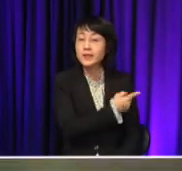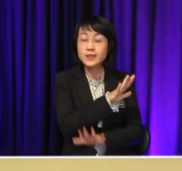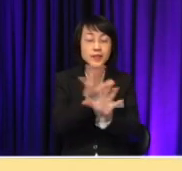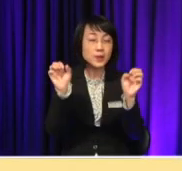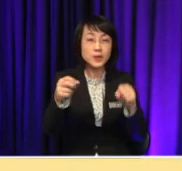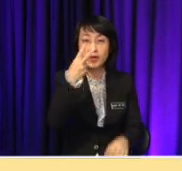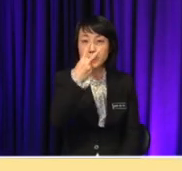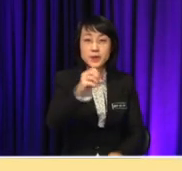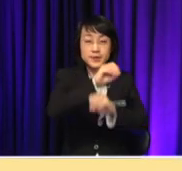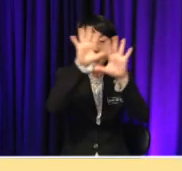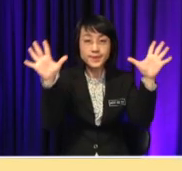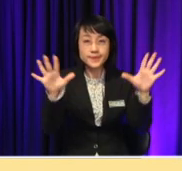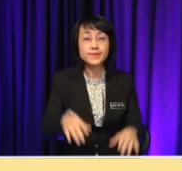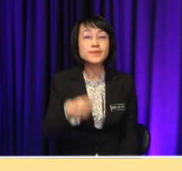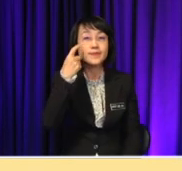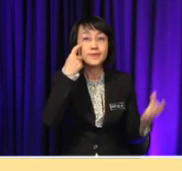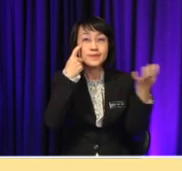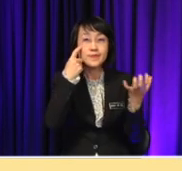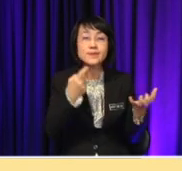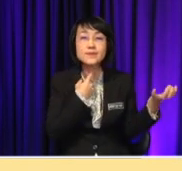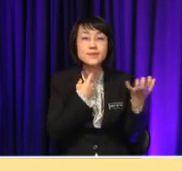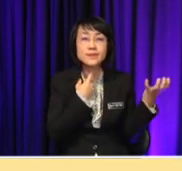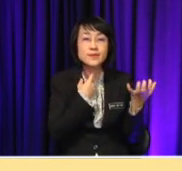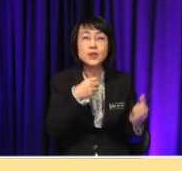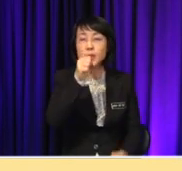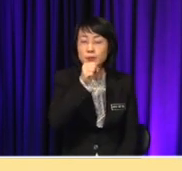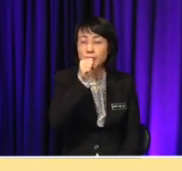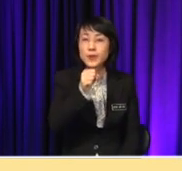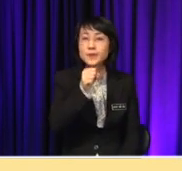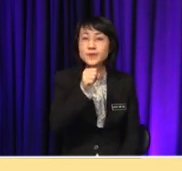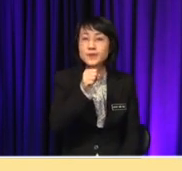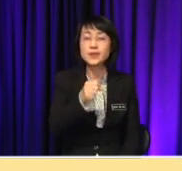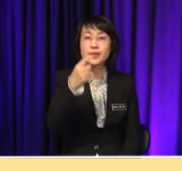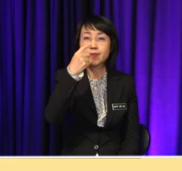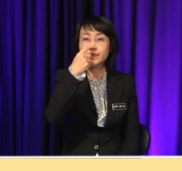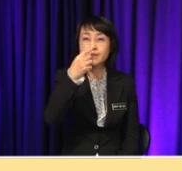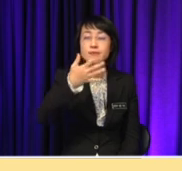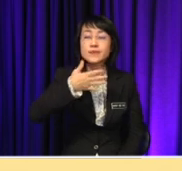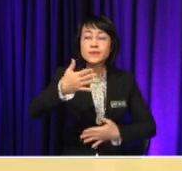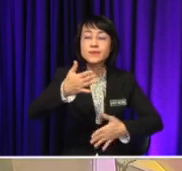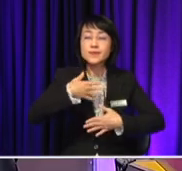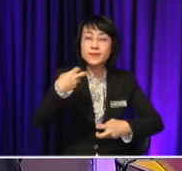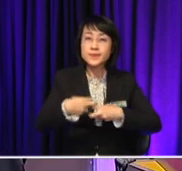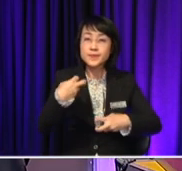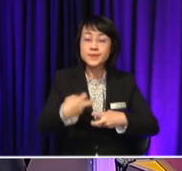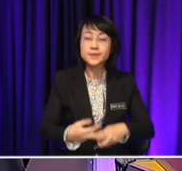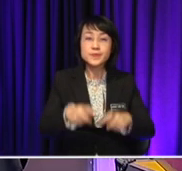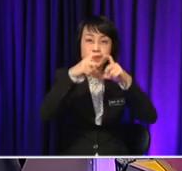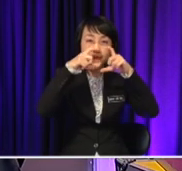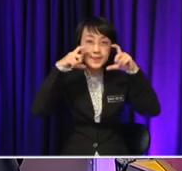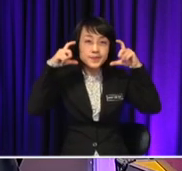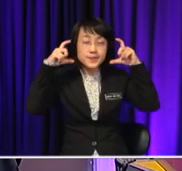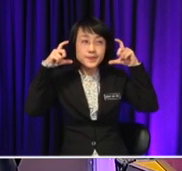nah Ki Billy lakunya jerebu akan nampaklah kita fase memakai penutup muka penutup muka untuk mengelakkan pada